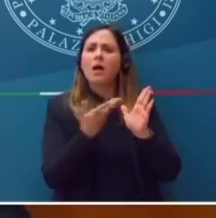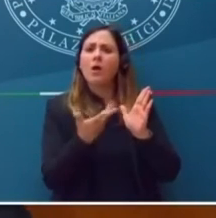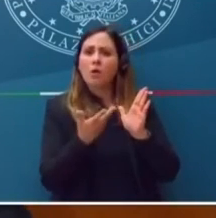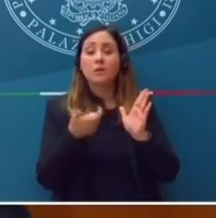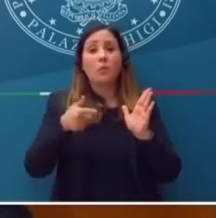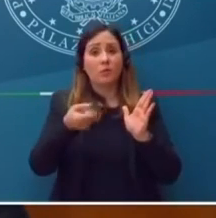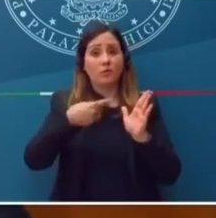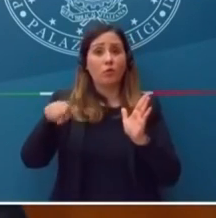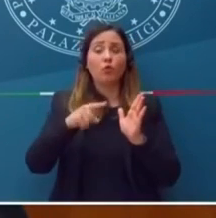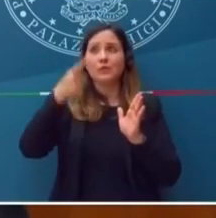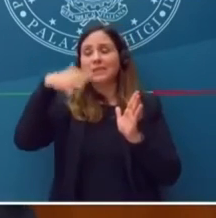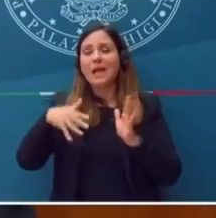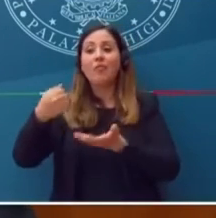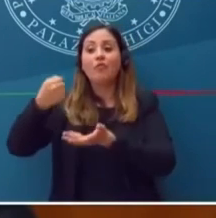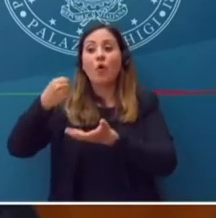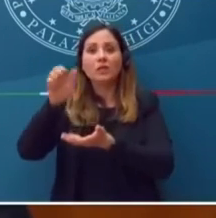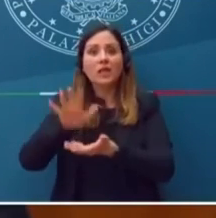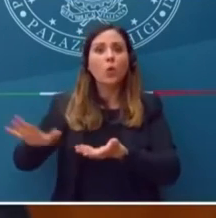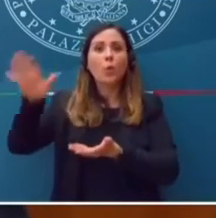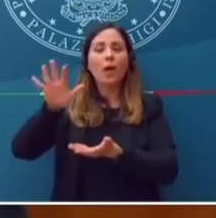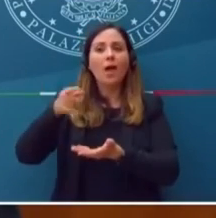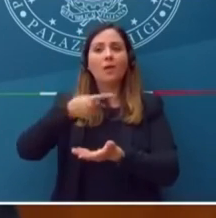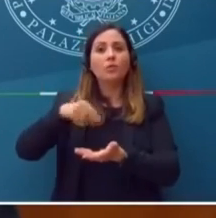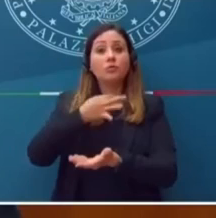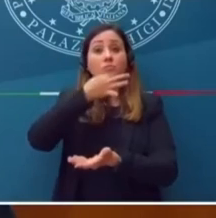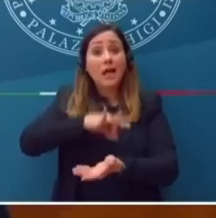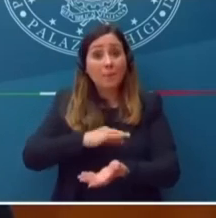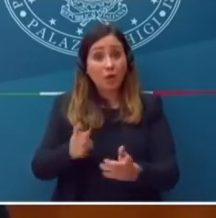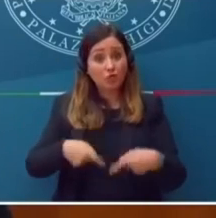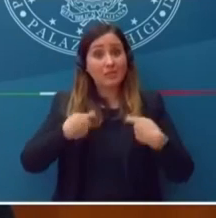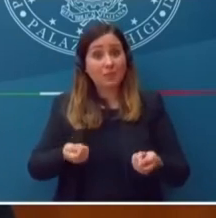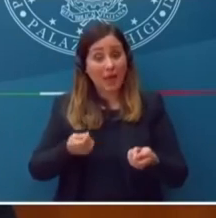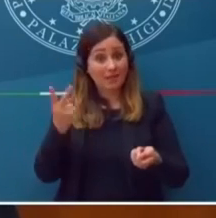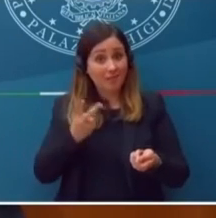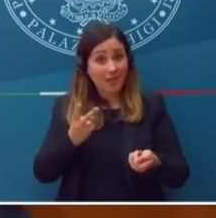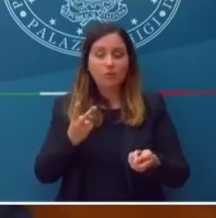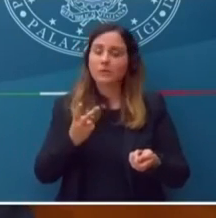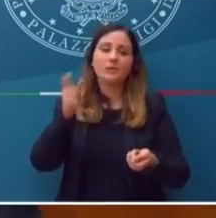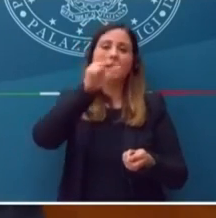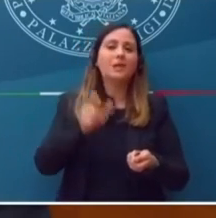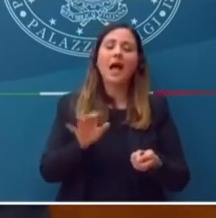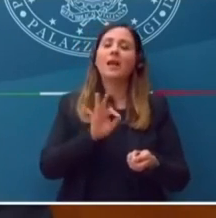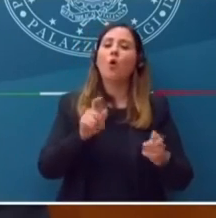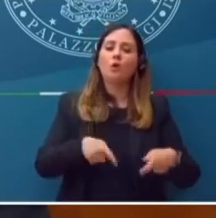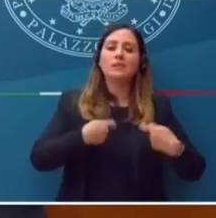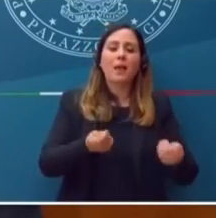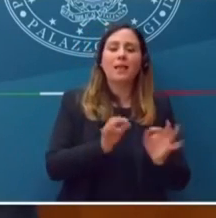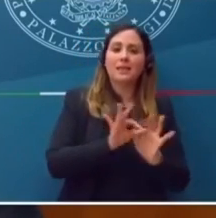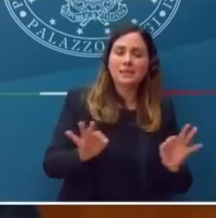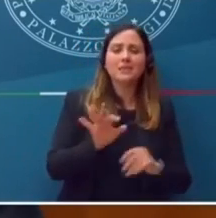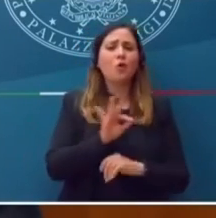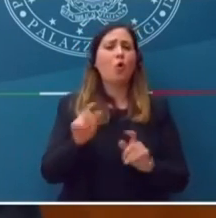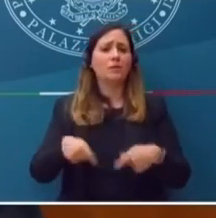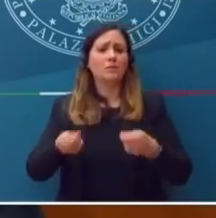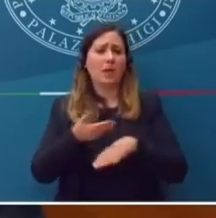riusciamo a spendere i fondi europei, questo Paese o non li spende o li spende in ritardo. Con quali norme spenderemo